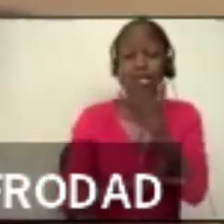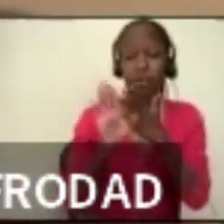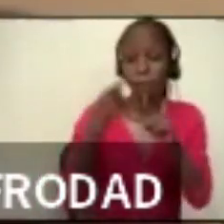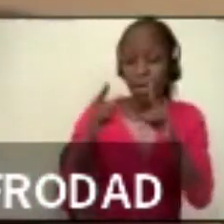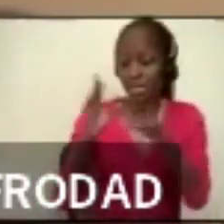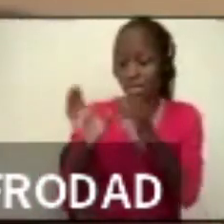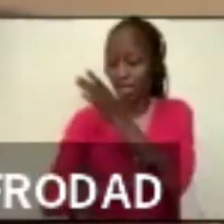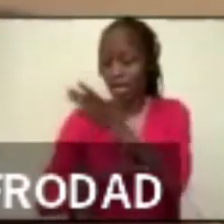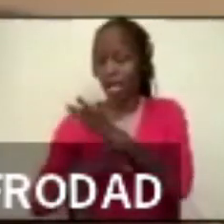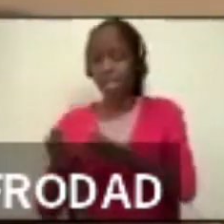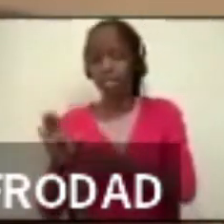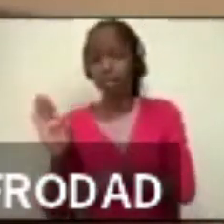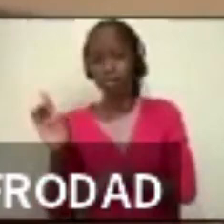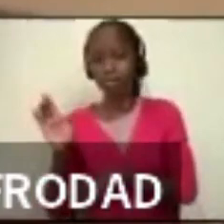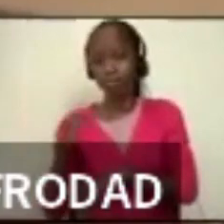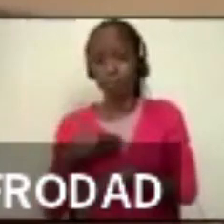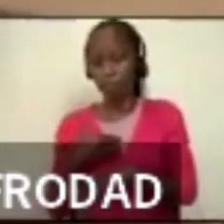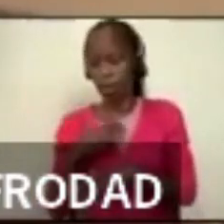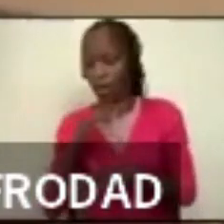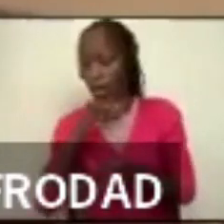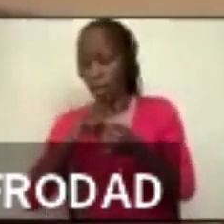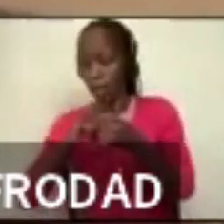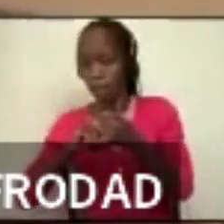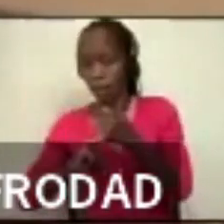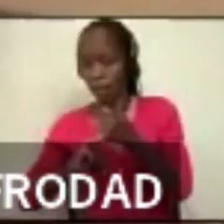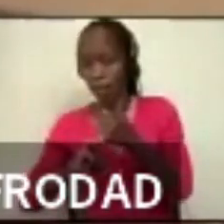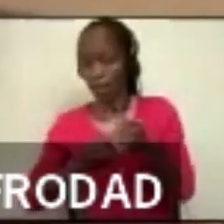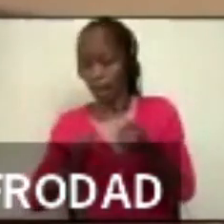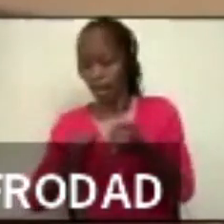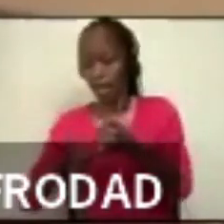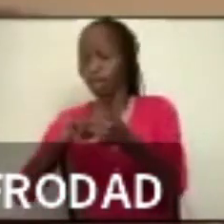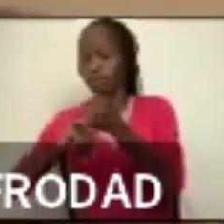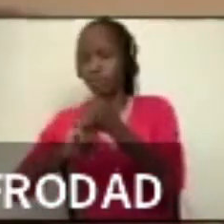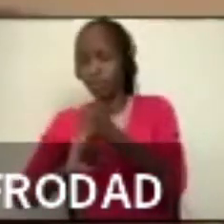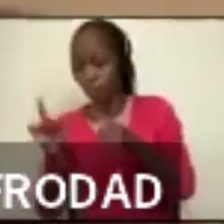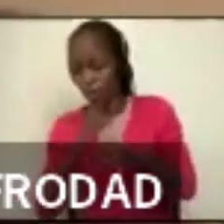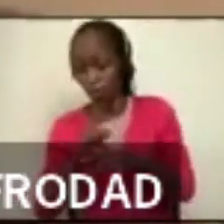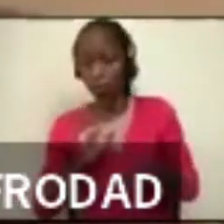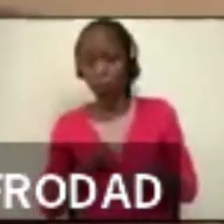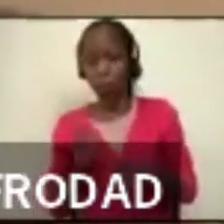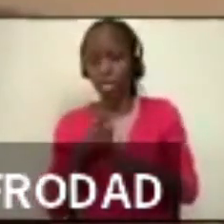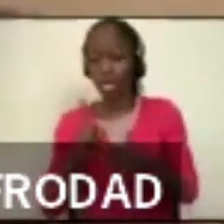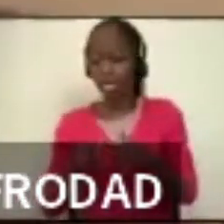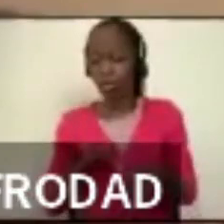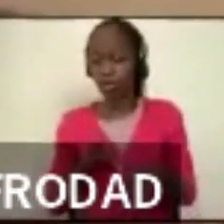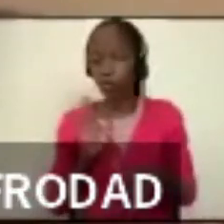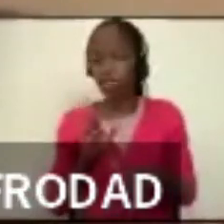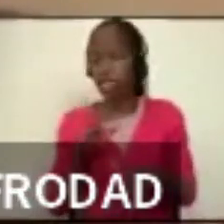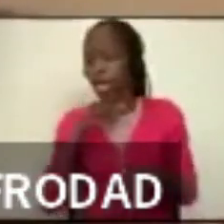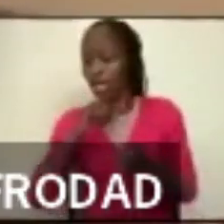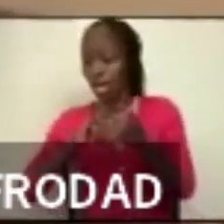femme, c'est le nom de son mari. Et quand tu ne te présentes pas sous le nom de ton mari, la belle